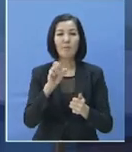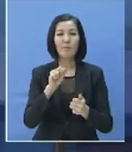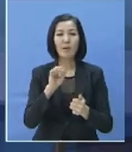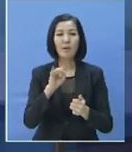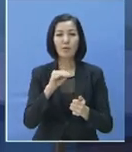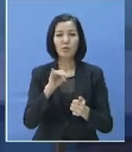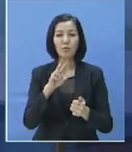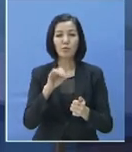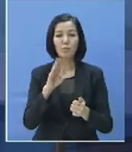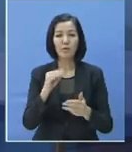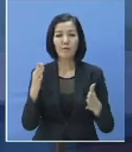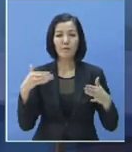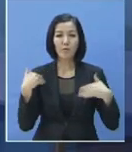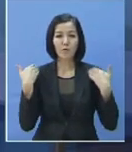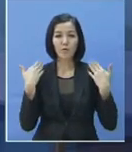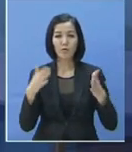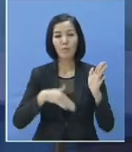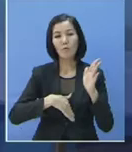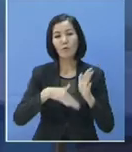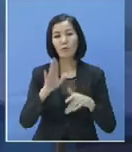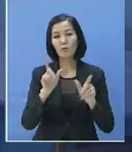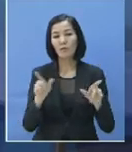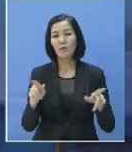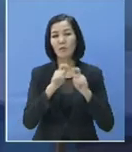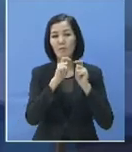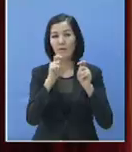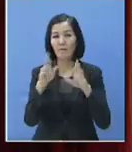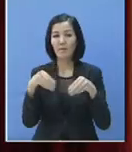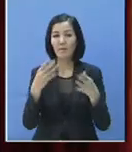төл мерекелерімен құттықтап, сала үздіктерін марапаттады.